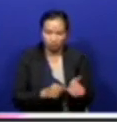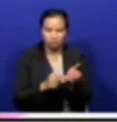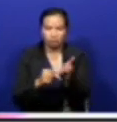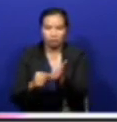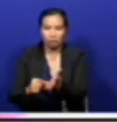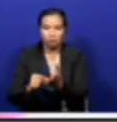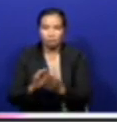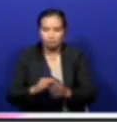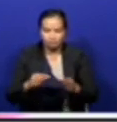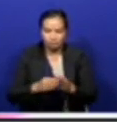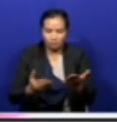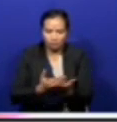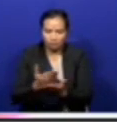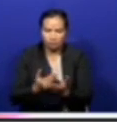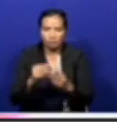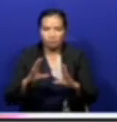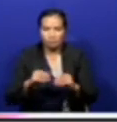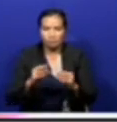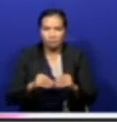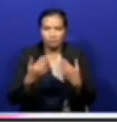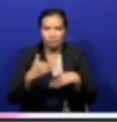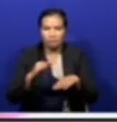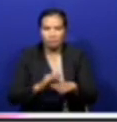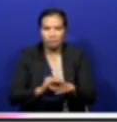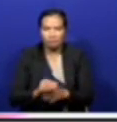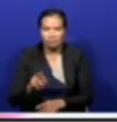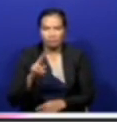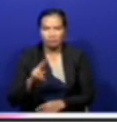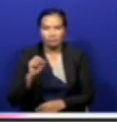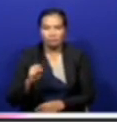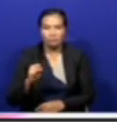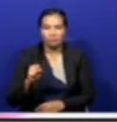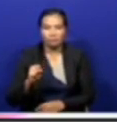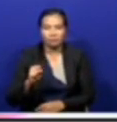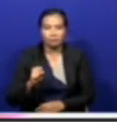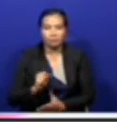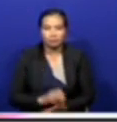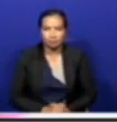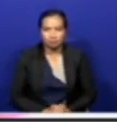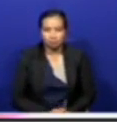และพิจารณาในที่ประชุมร่วมกันของรัฐสภ